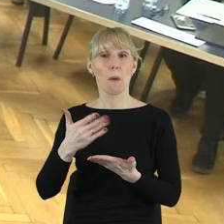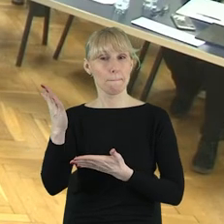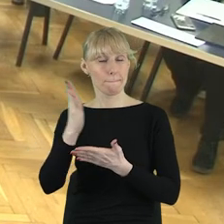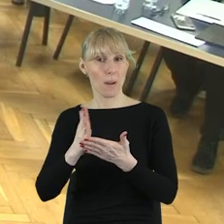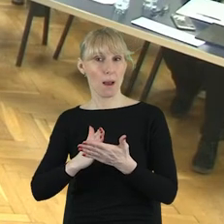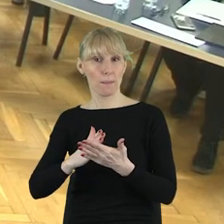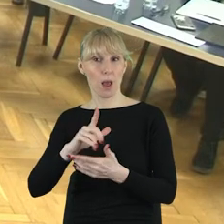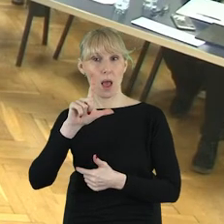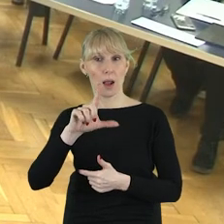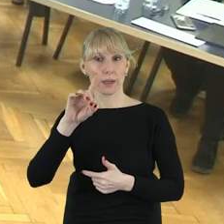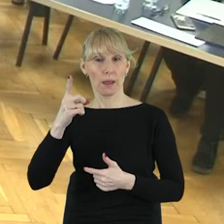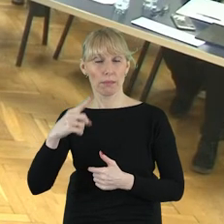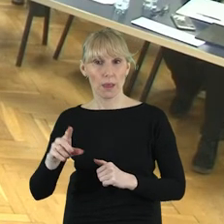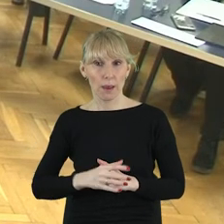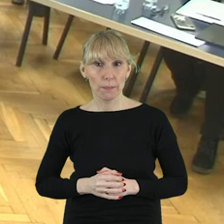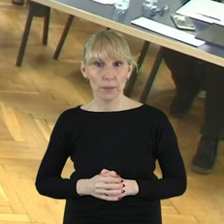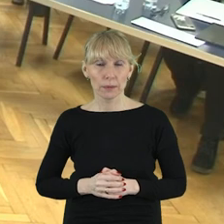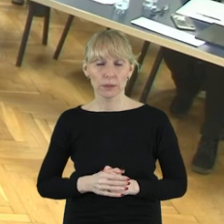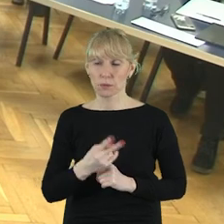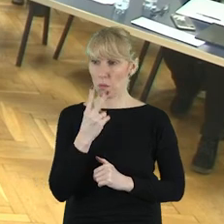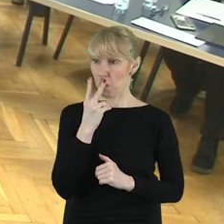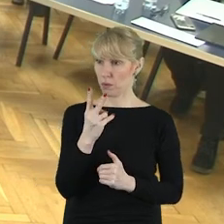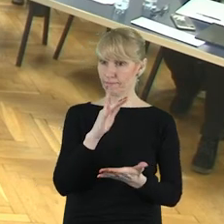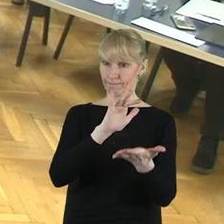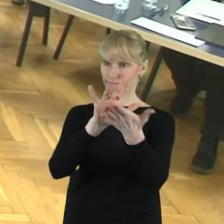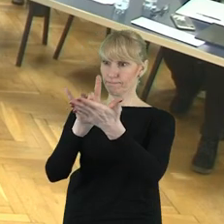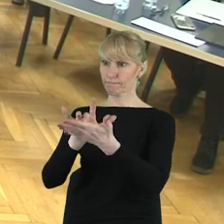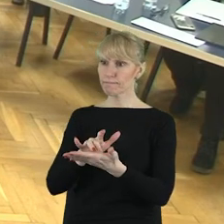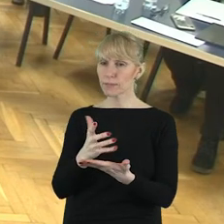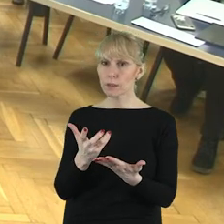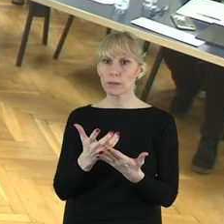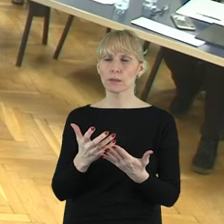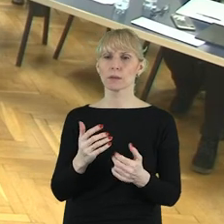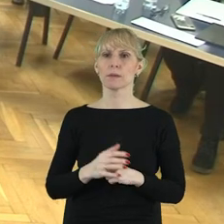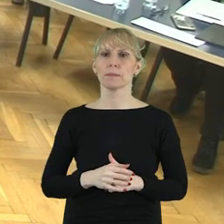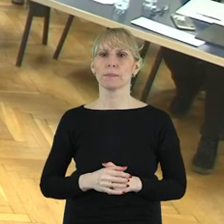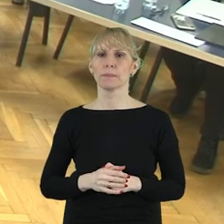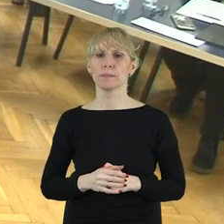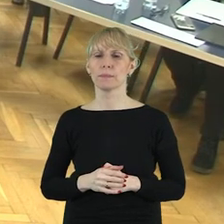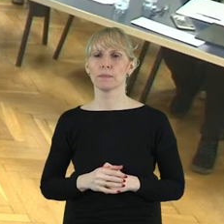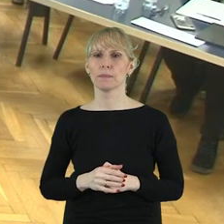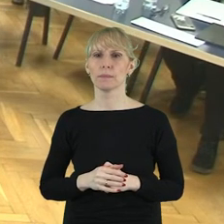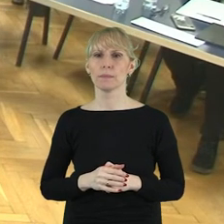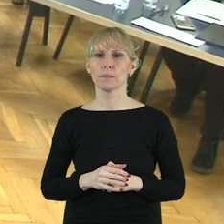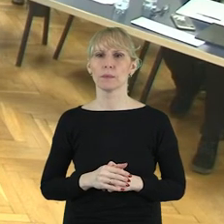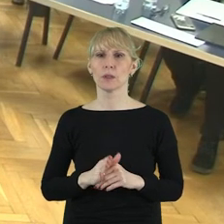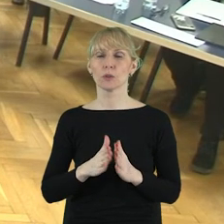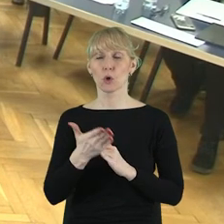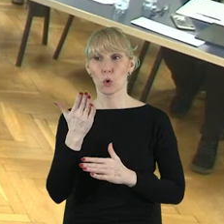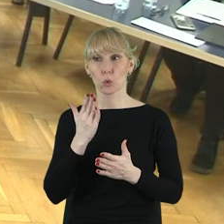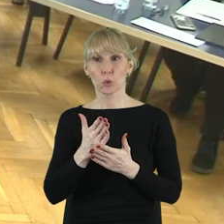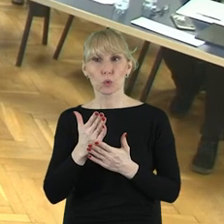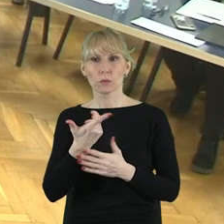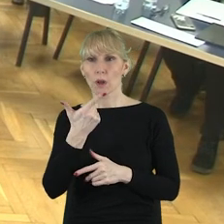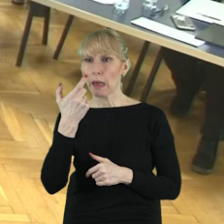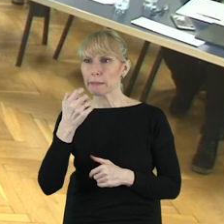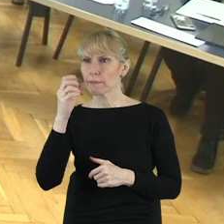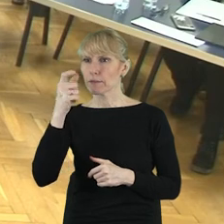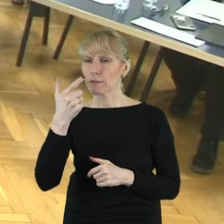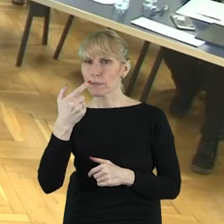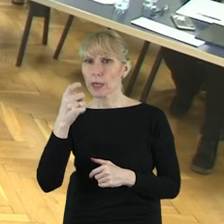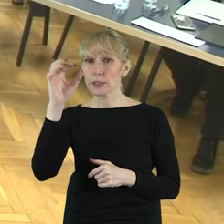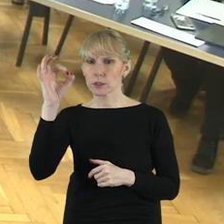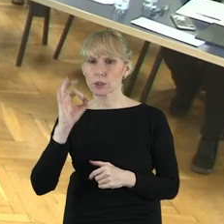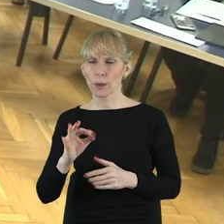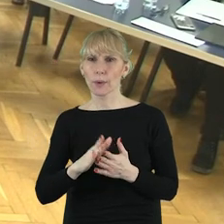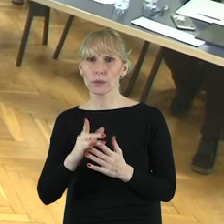nowych LGD, to można by stwierdzić, że cecha terytorialności została spełniona nawet na 200%,